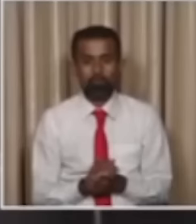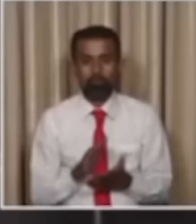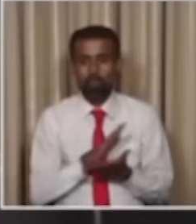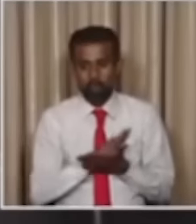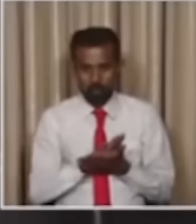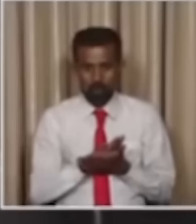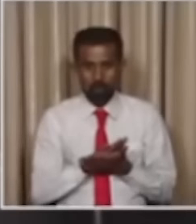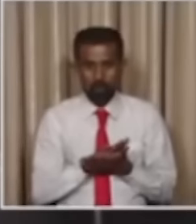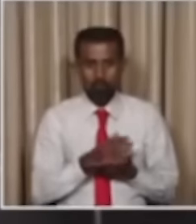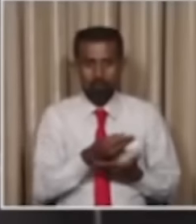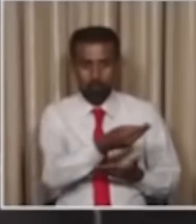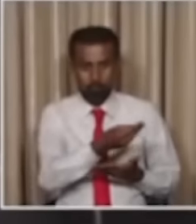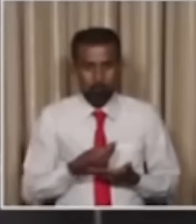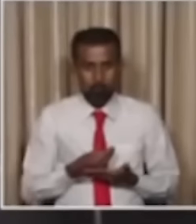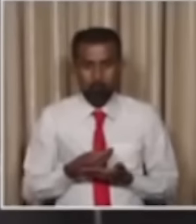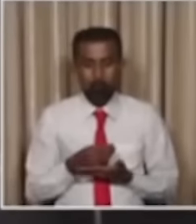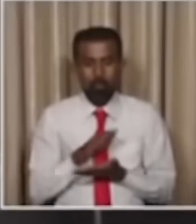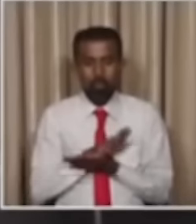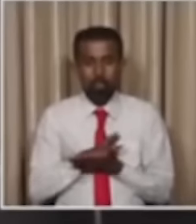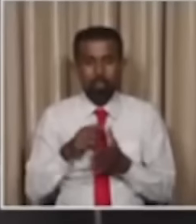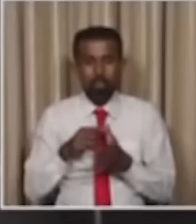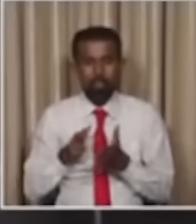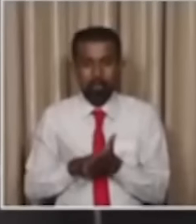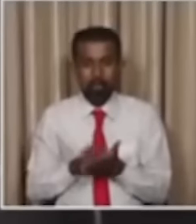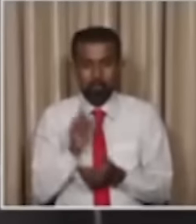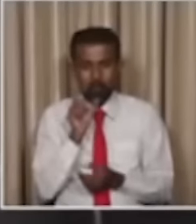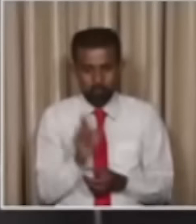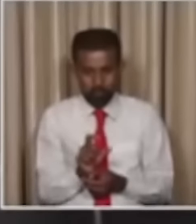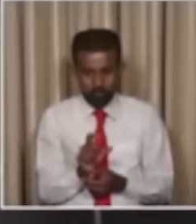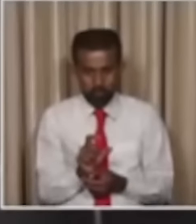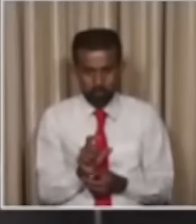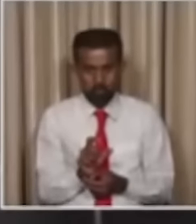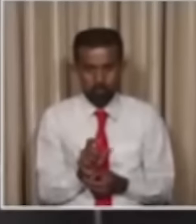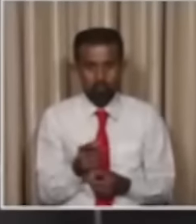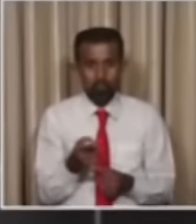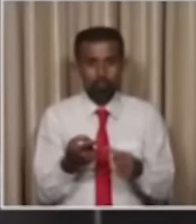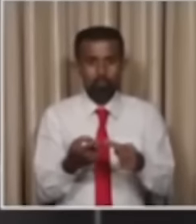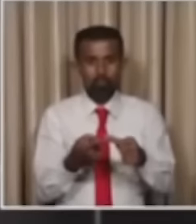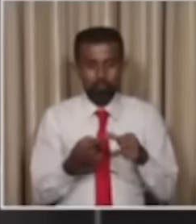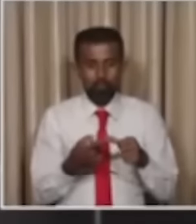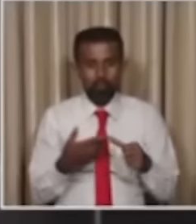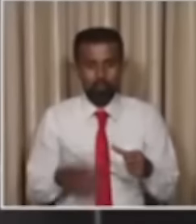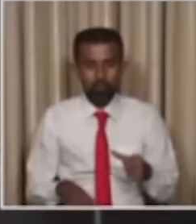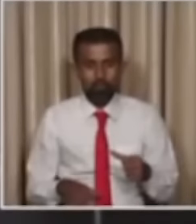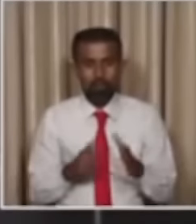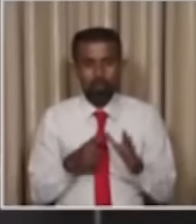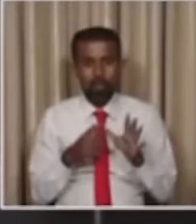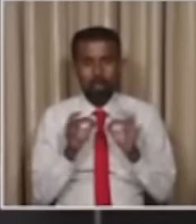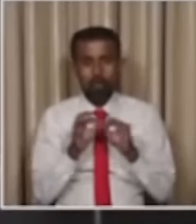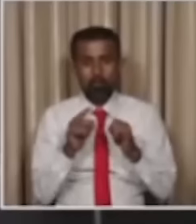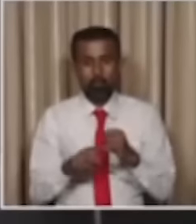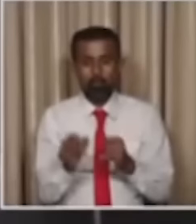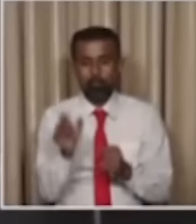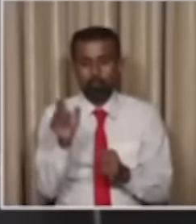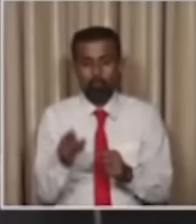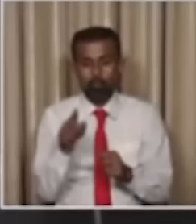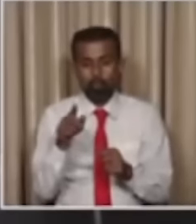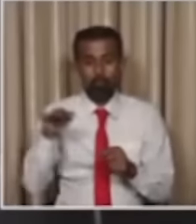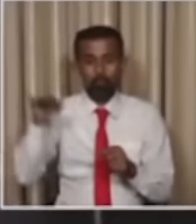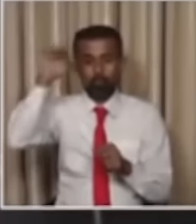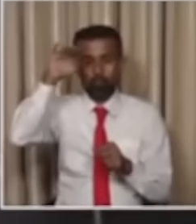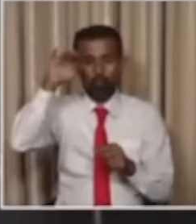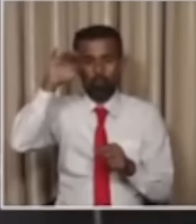එක ගත්තා. ඔබතුමා හැන්සාඩ් එක බැලුවොත් එහෙම ඔබතුමා ඒකට පිළිතුරු දීලා තියෙන්නේ අබුහින් කියන චරිතට උඩින්